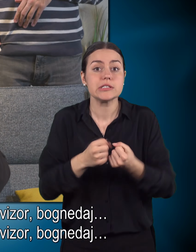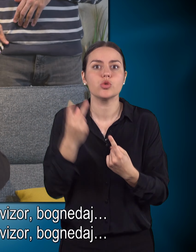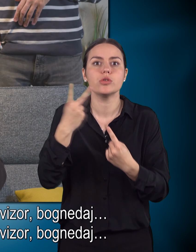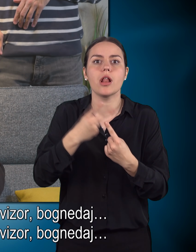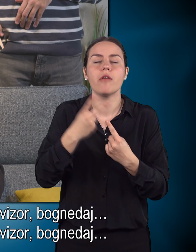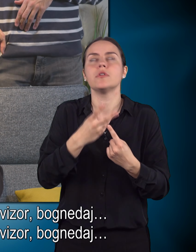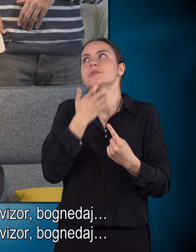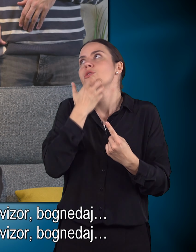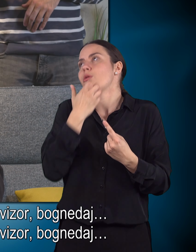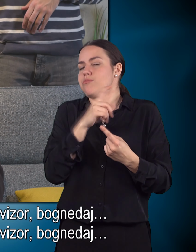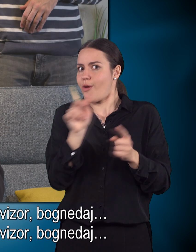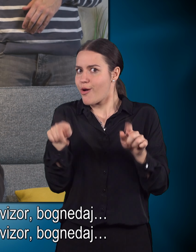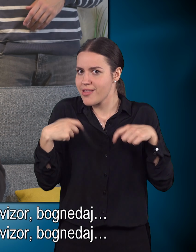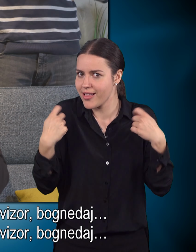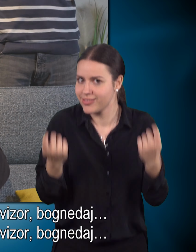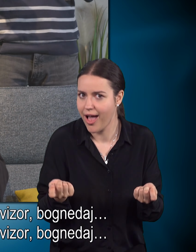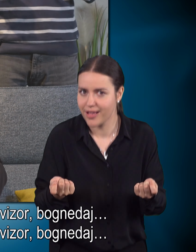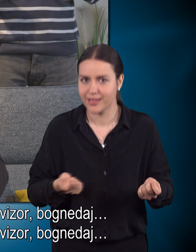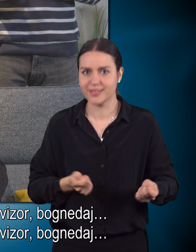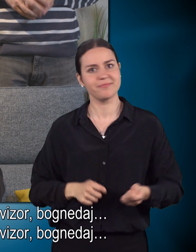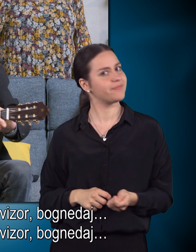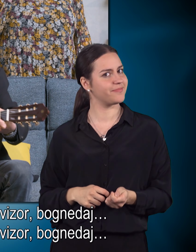crklo televizor, Bog ne daj.